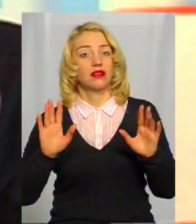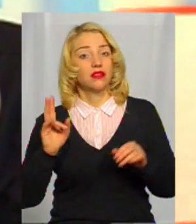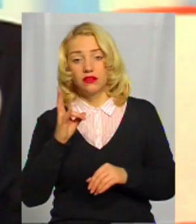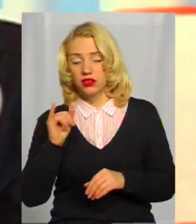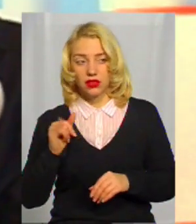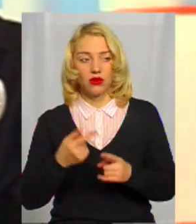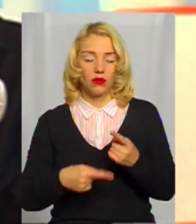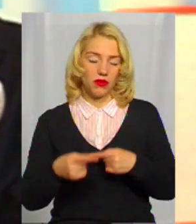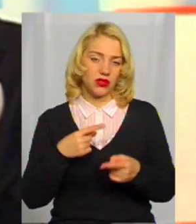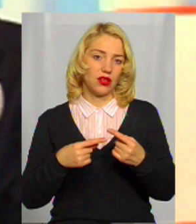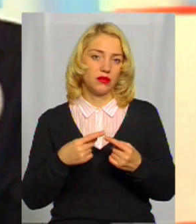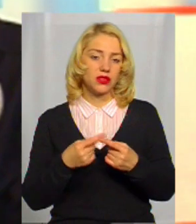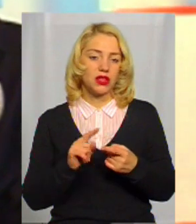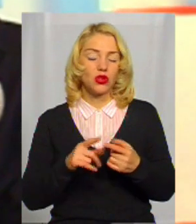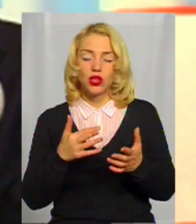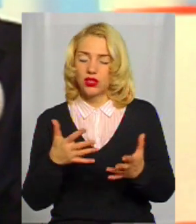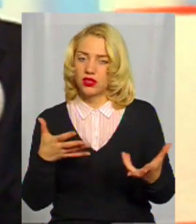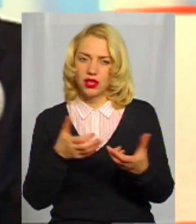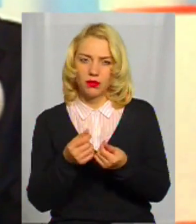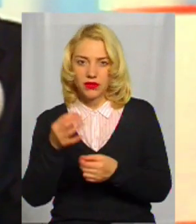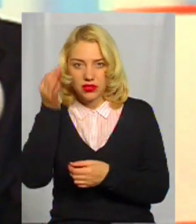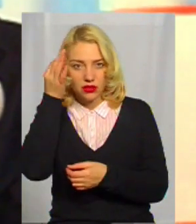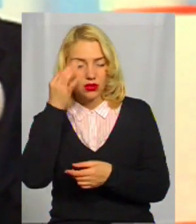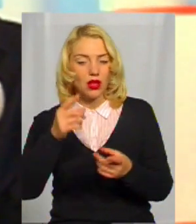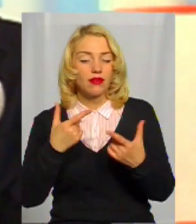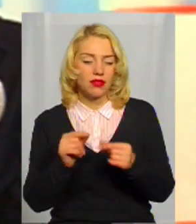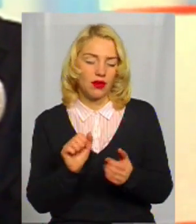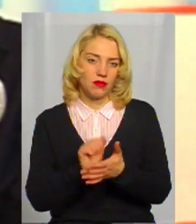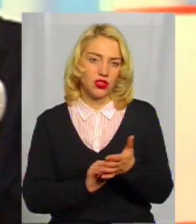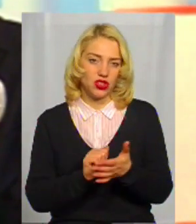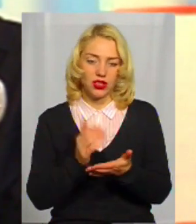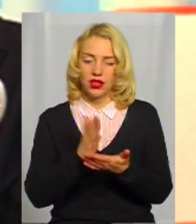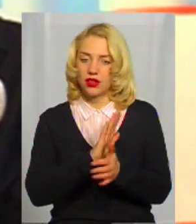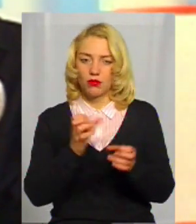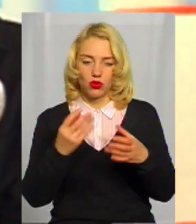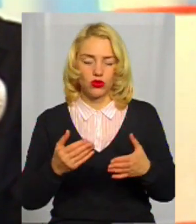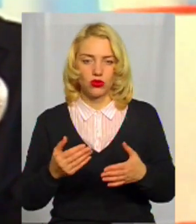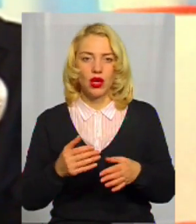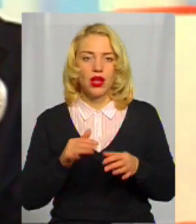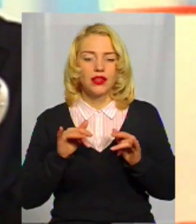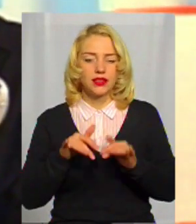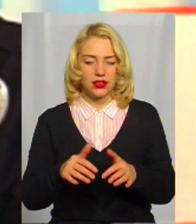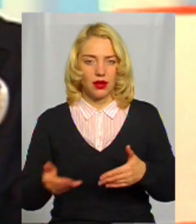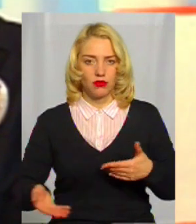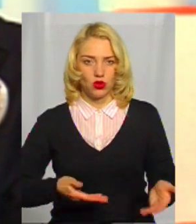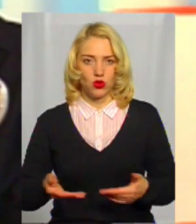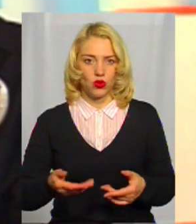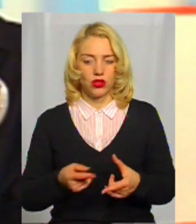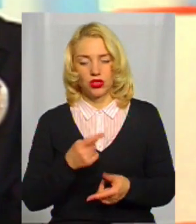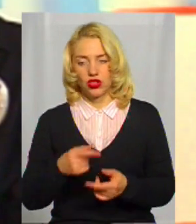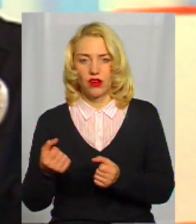же, ми можемо повертатися до різних дорожньо-транспортних пригод, де причиною є не просто дії пішохода чи дії водія, а це є порушення як